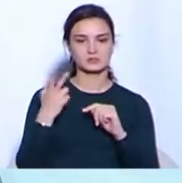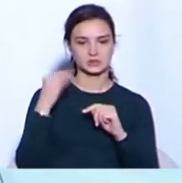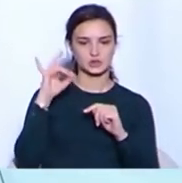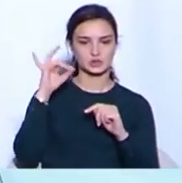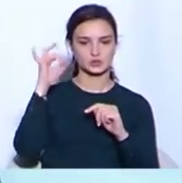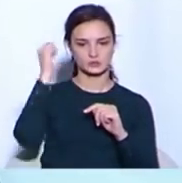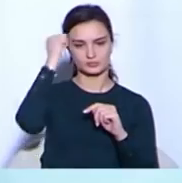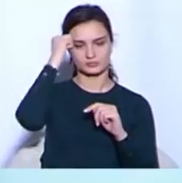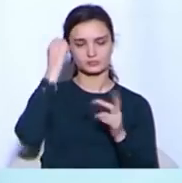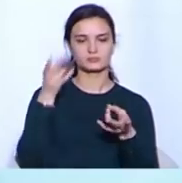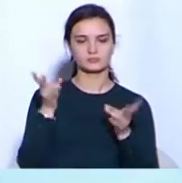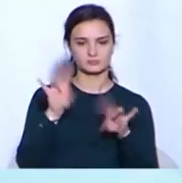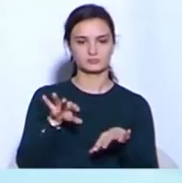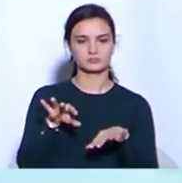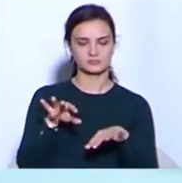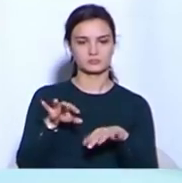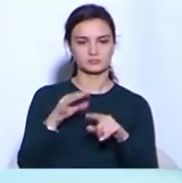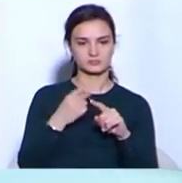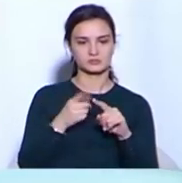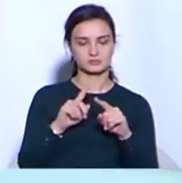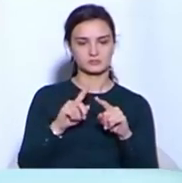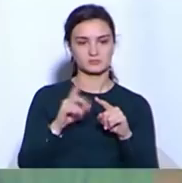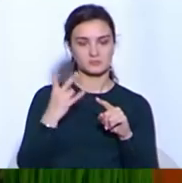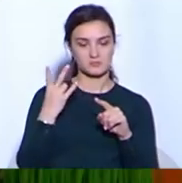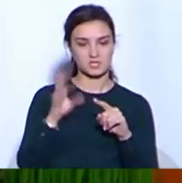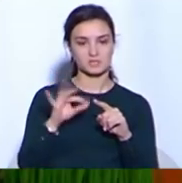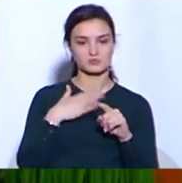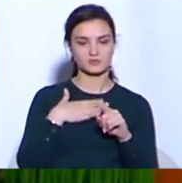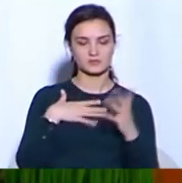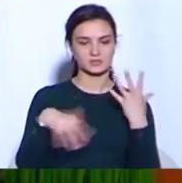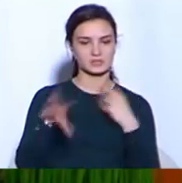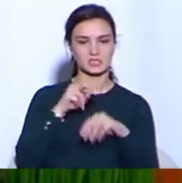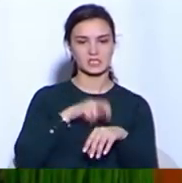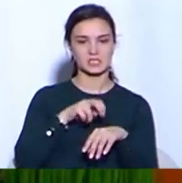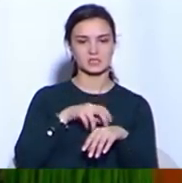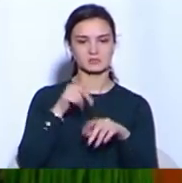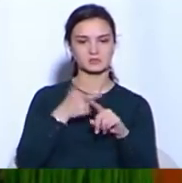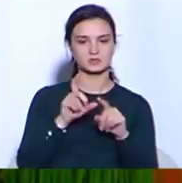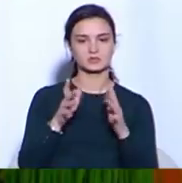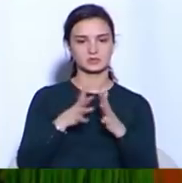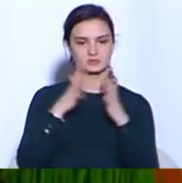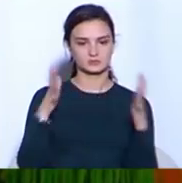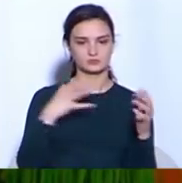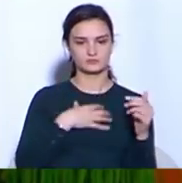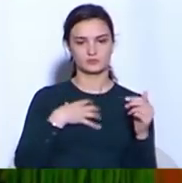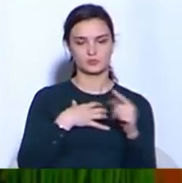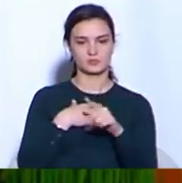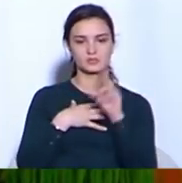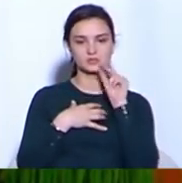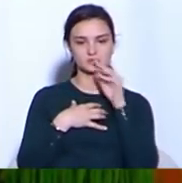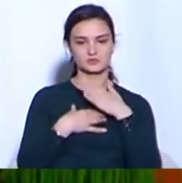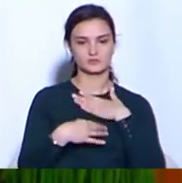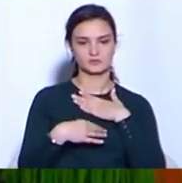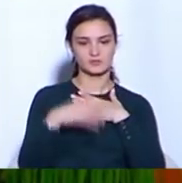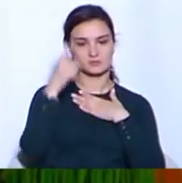ისტორიაში მას შეიძლება სხვადასხვაგვარი შეფასება ჰქონდეს, მაგრამ ჩვენთვის ექიმებისათვის მას უზარმაზარი დატვირთვა აქვს, როგორც